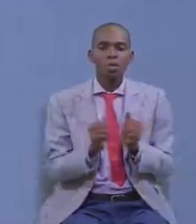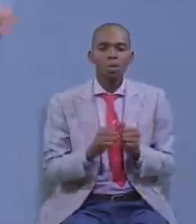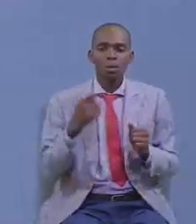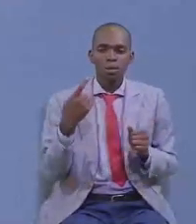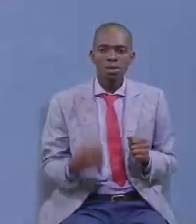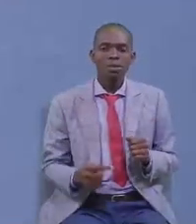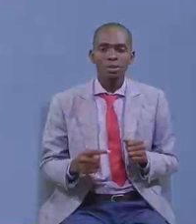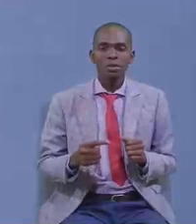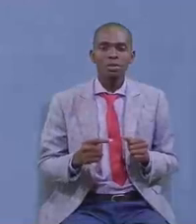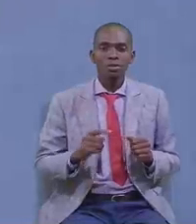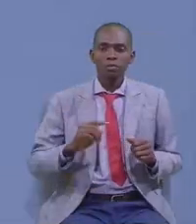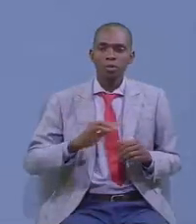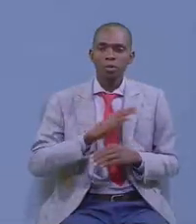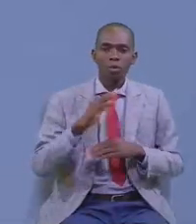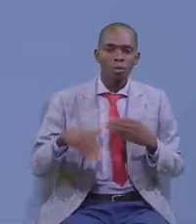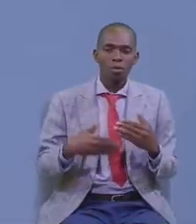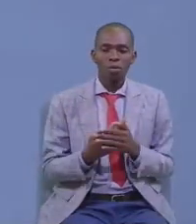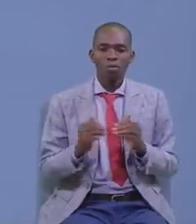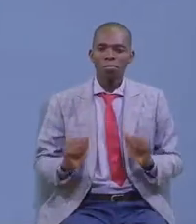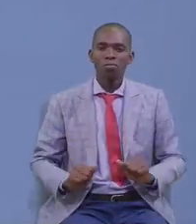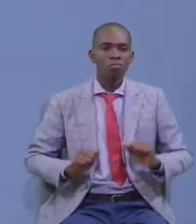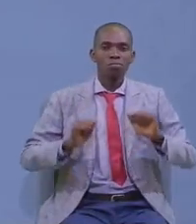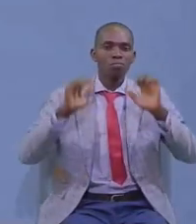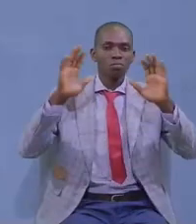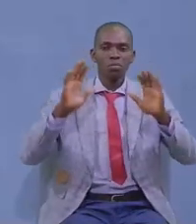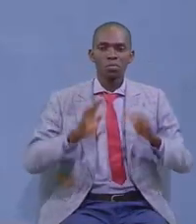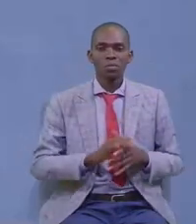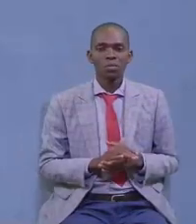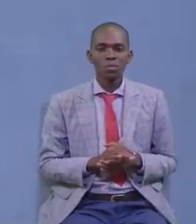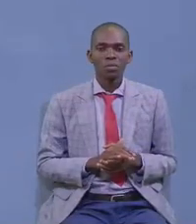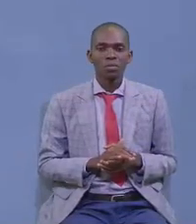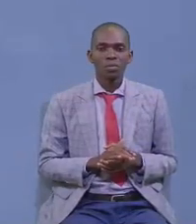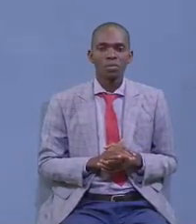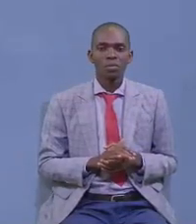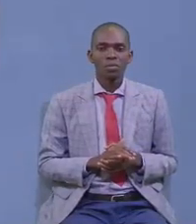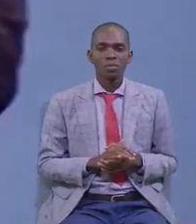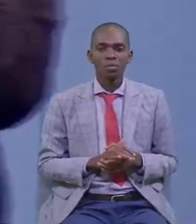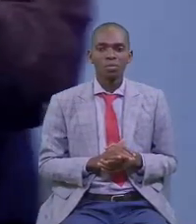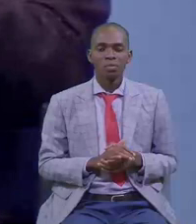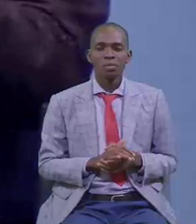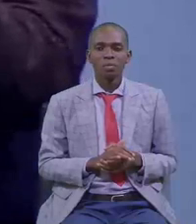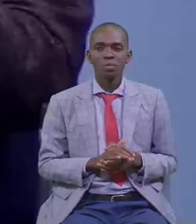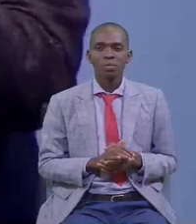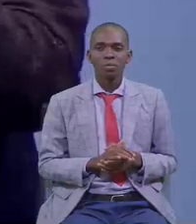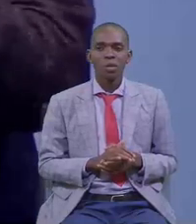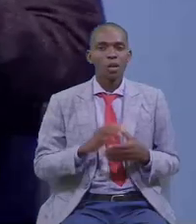Servir le Seigneur de façon positive avec une dédicace ferme.